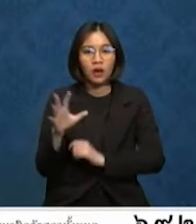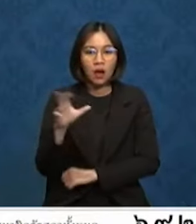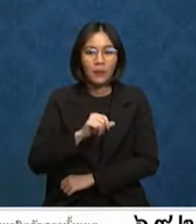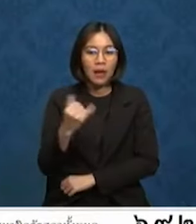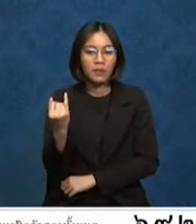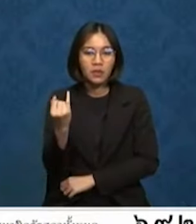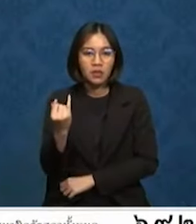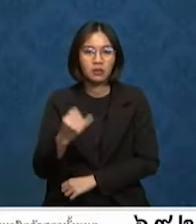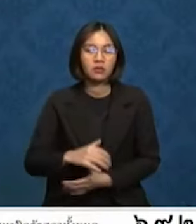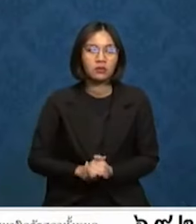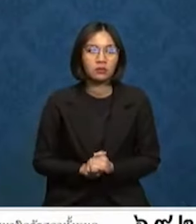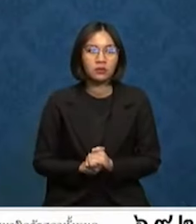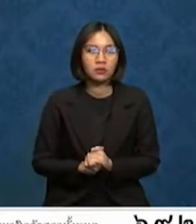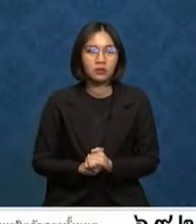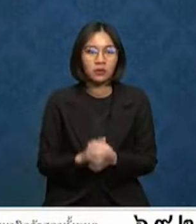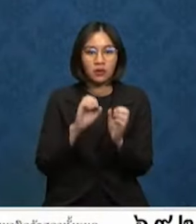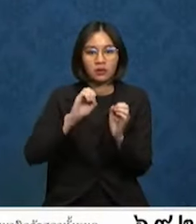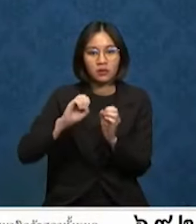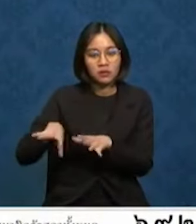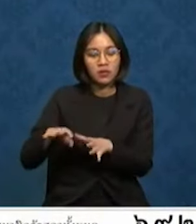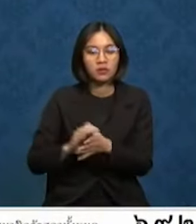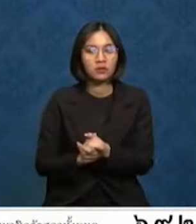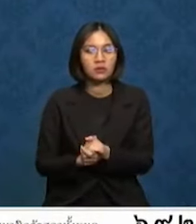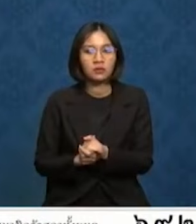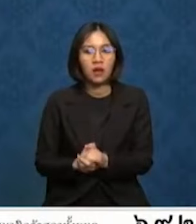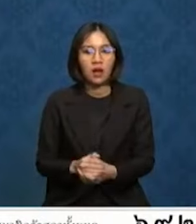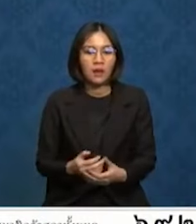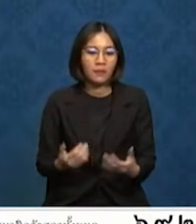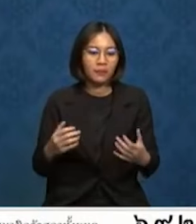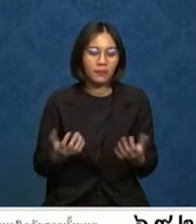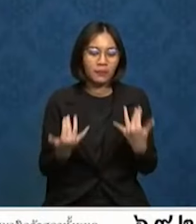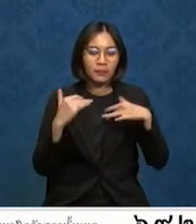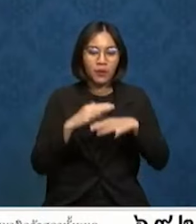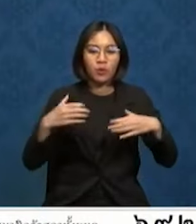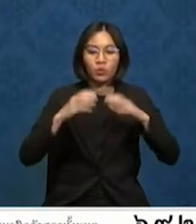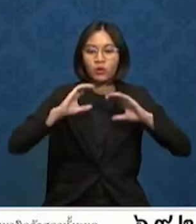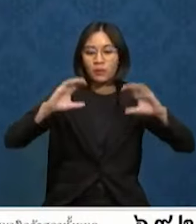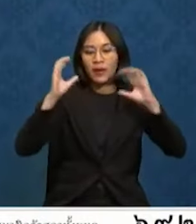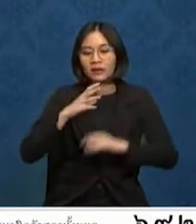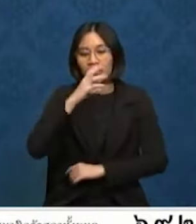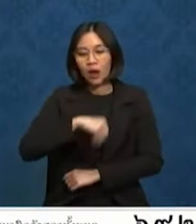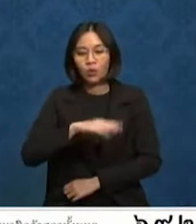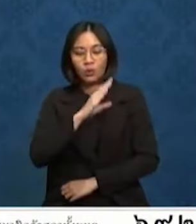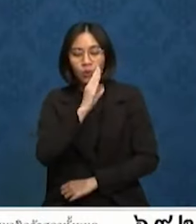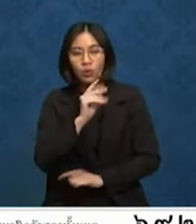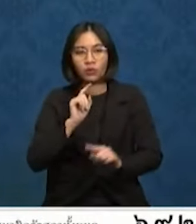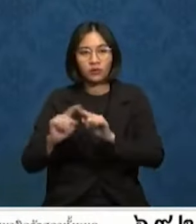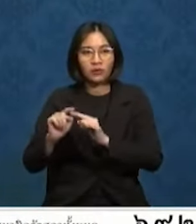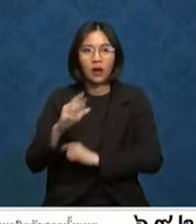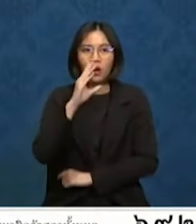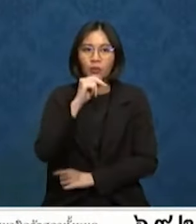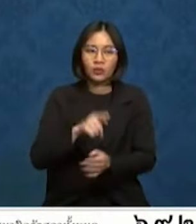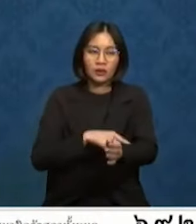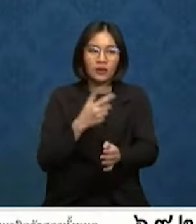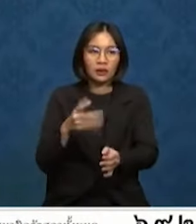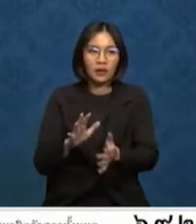ดีก็ไปทิ้งขั้วไปซบกับรัฐบาลเก่ากับบัดสัตว์นี่ก็พูดกันมา